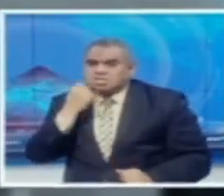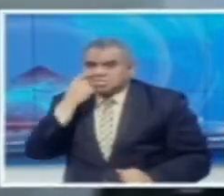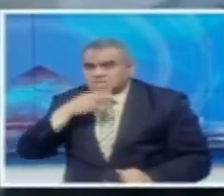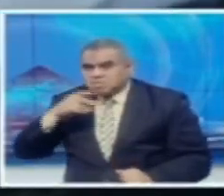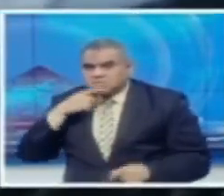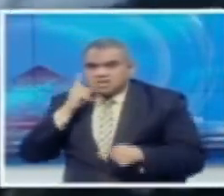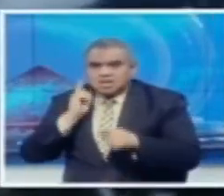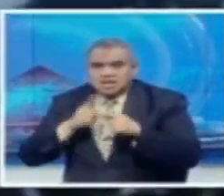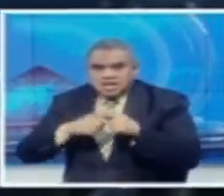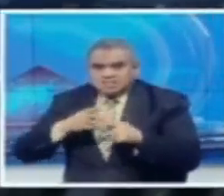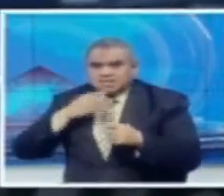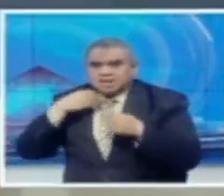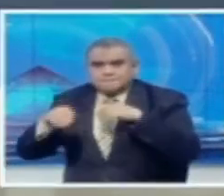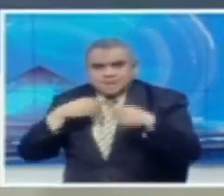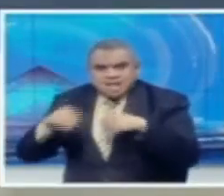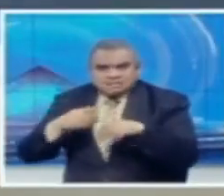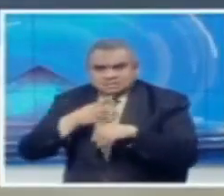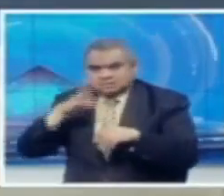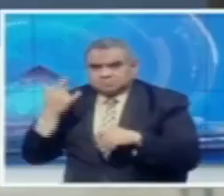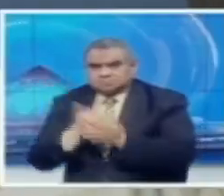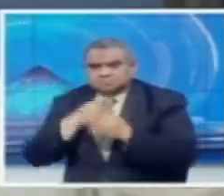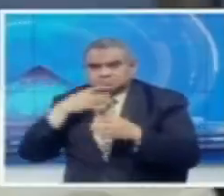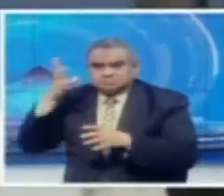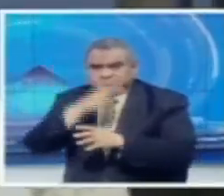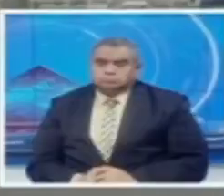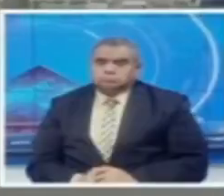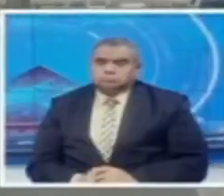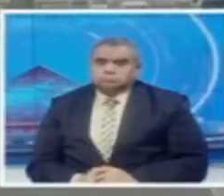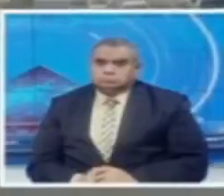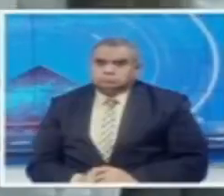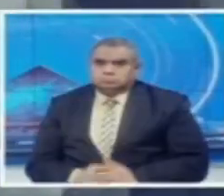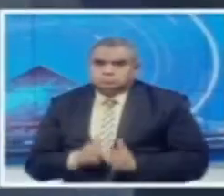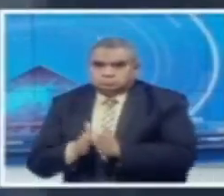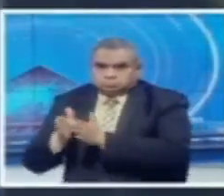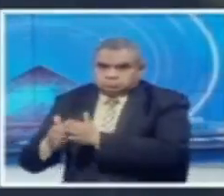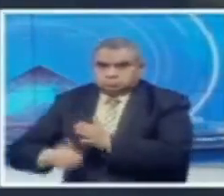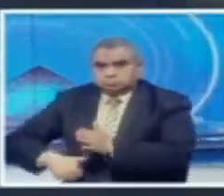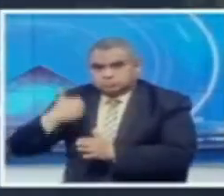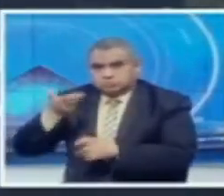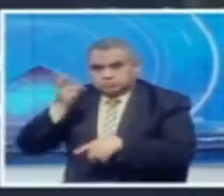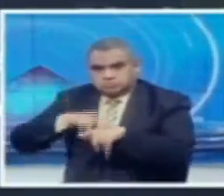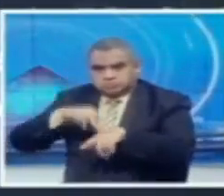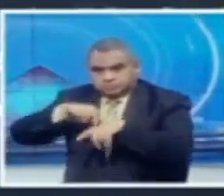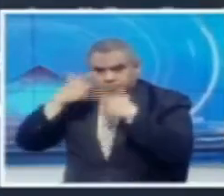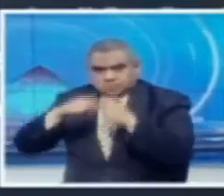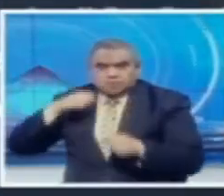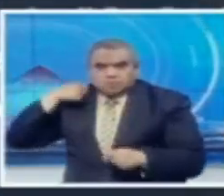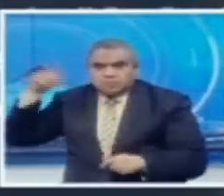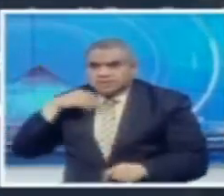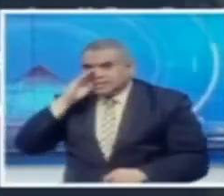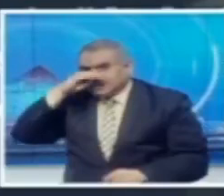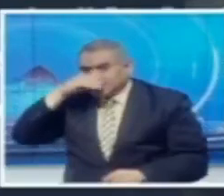معدنية ومطاطية وبلاستيكية تستخدم في تصنيع منتجات مغشوشة. كما نجحت الإدارة بنطاق مديرية أمن الجيزة في